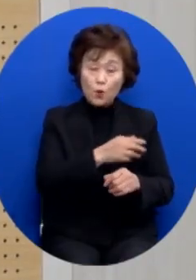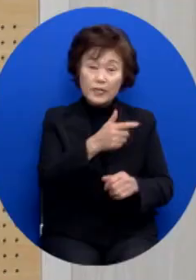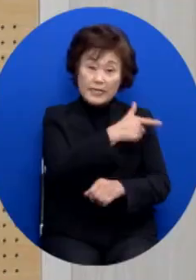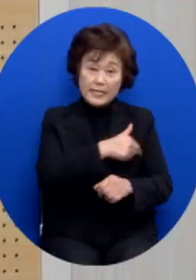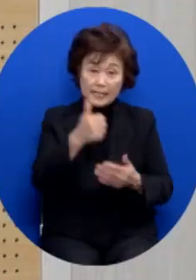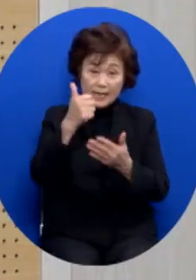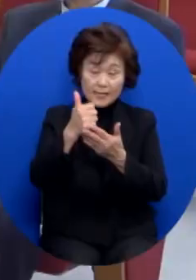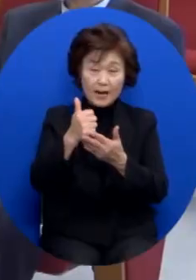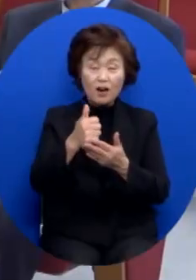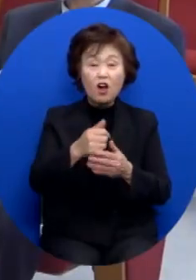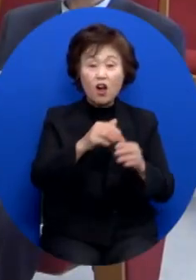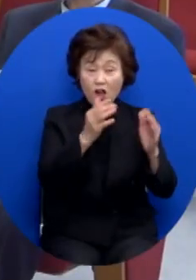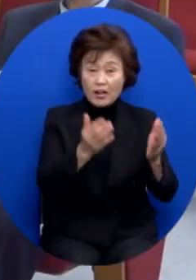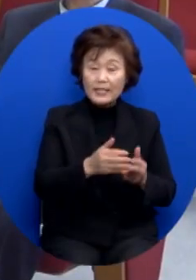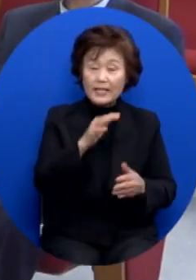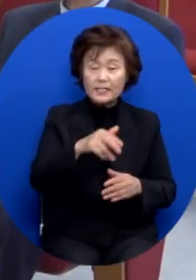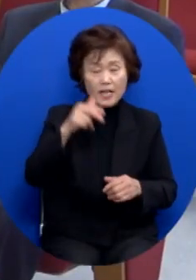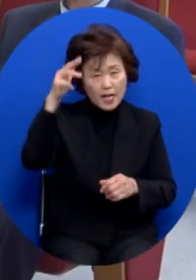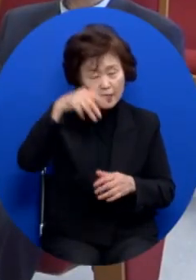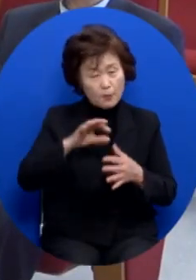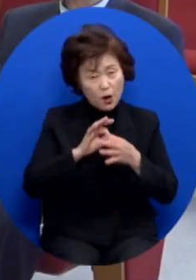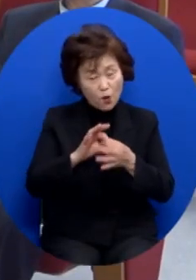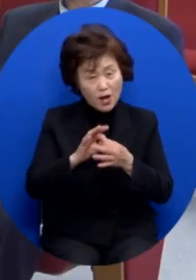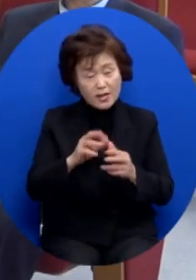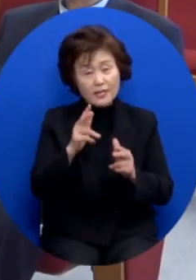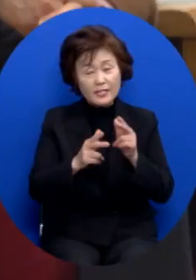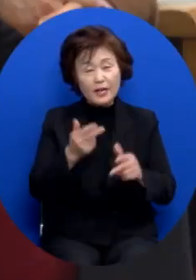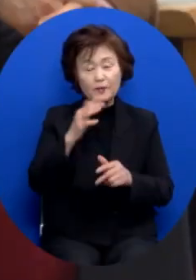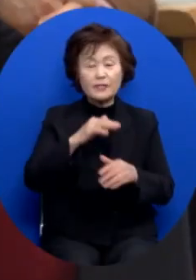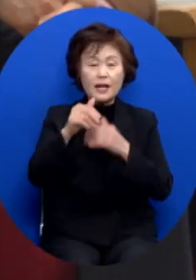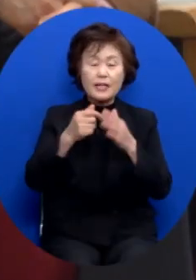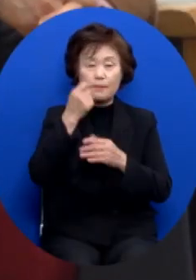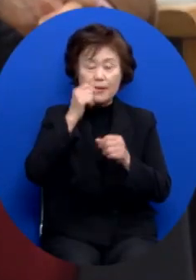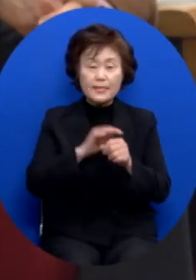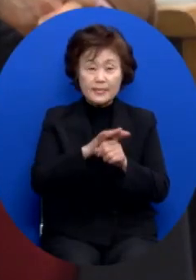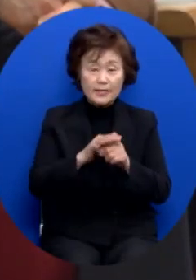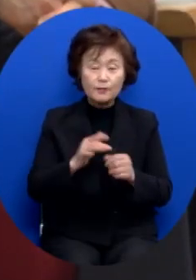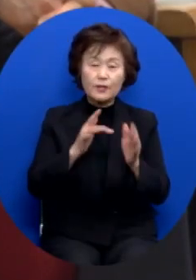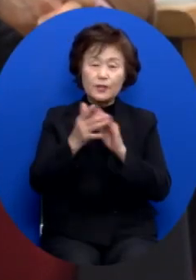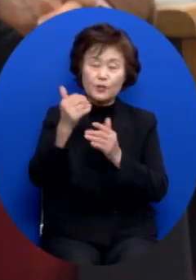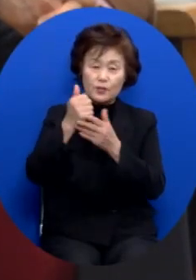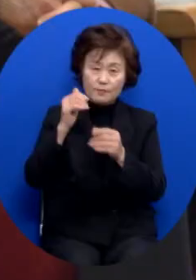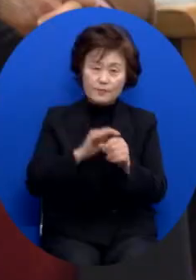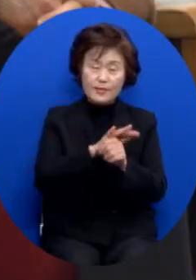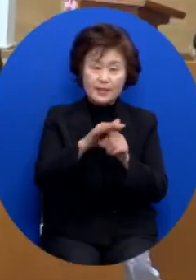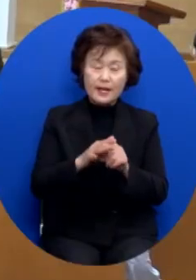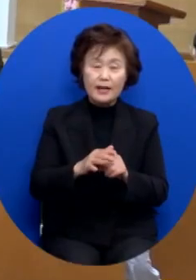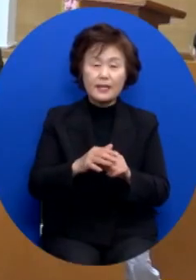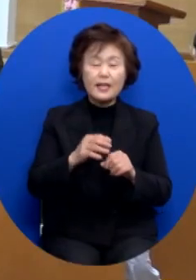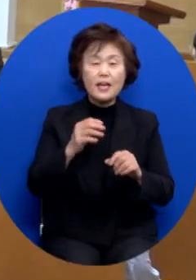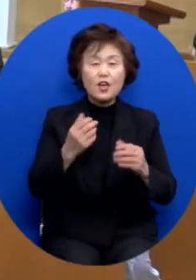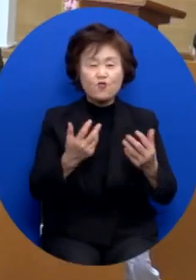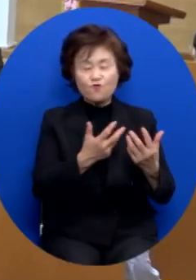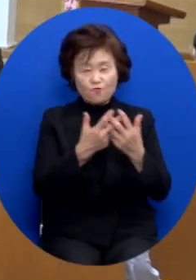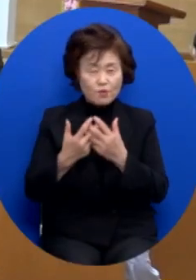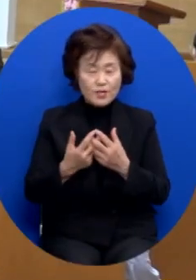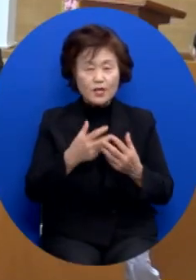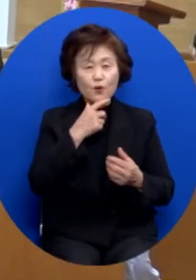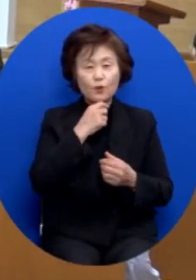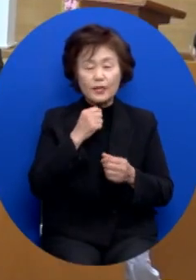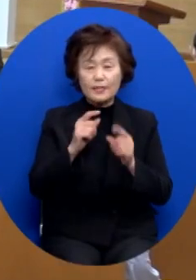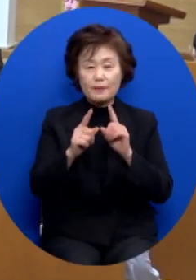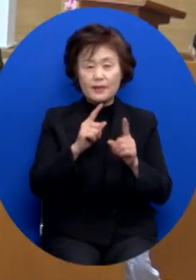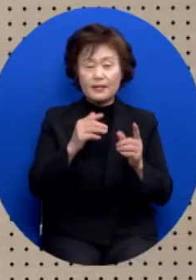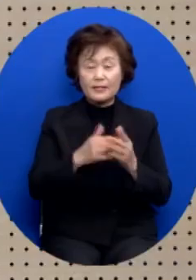소산의 치매 관련 사업에서 하나님의 인자하심과 예수님의 사랑이 늘 샘솟길 기도한다고 말했습니다